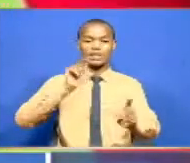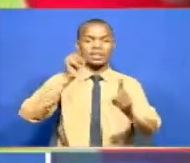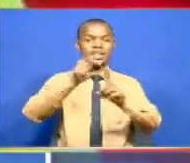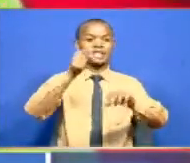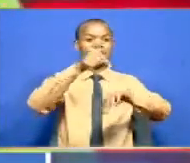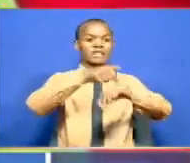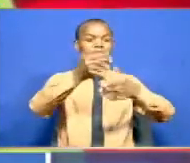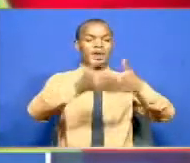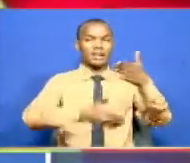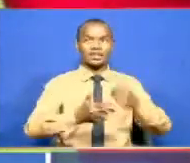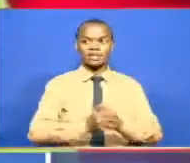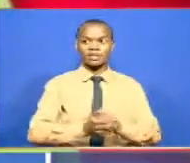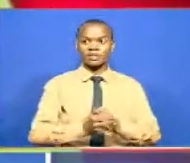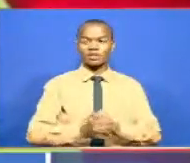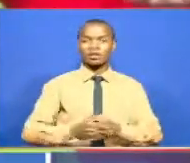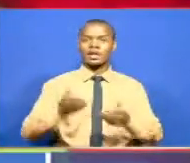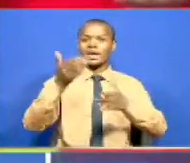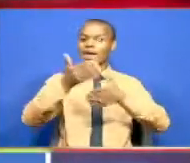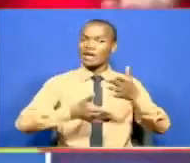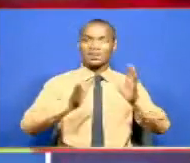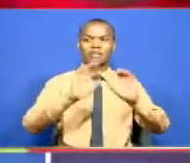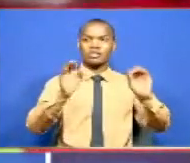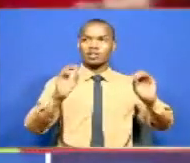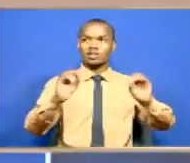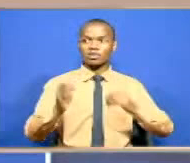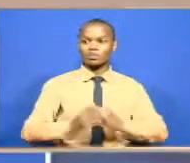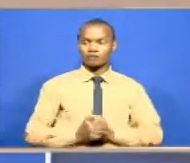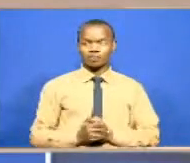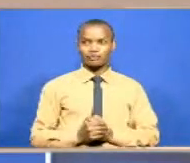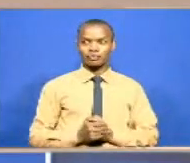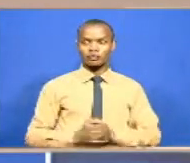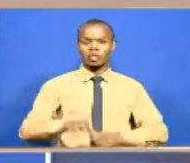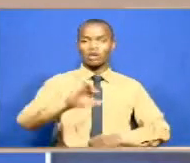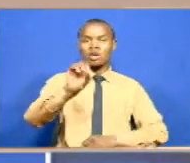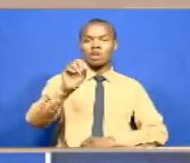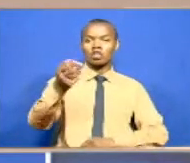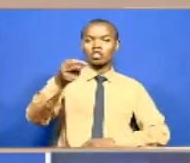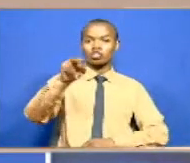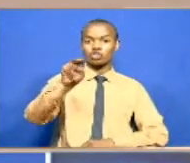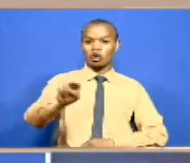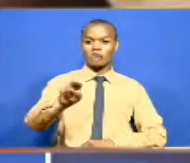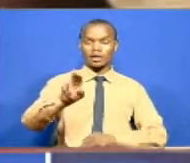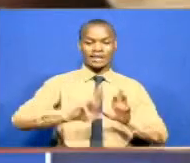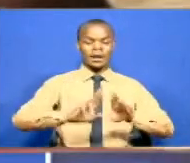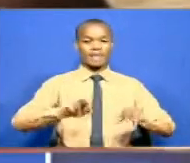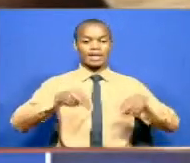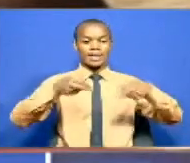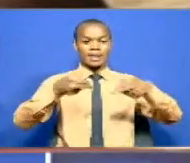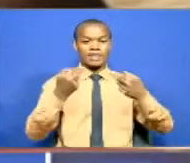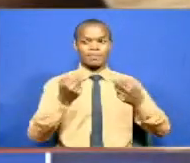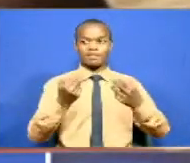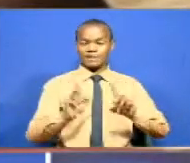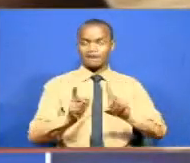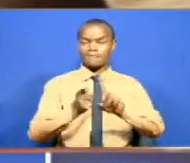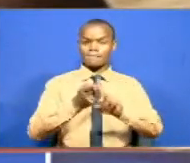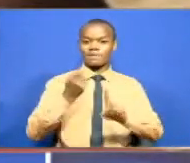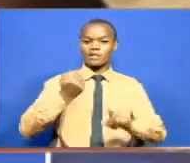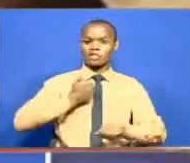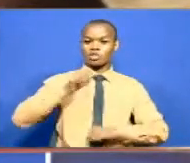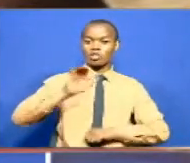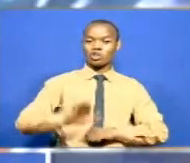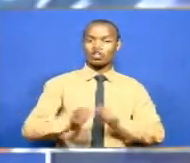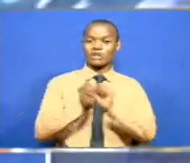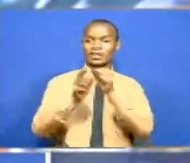conclusion. Hatuiachilii hapa. John Gichira anadaiwa kumbaka mwanawe wa kwanza wa miaka 16